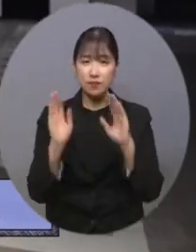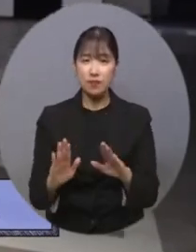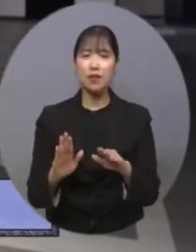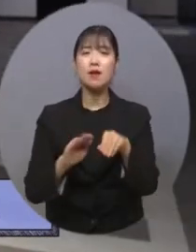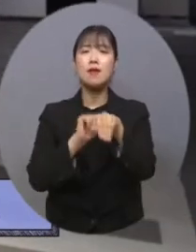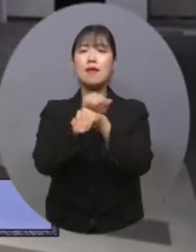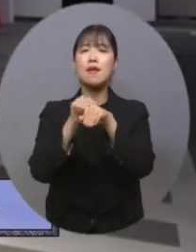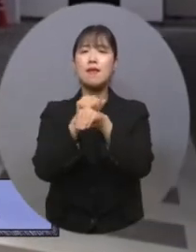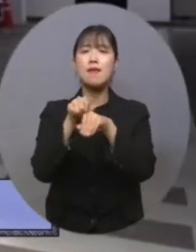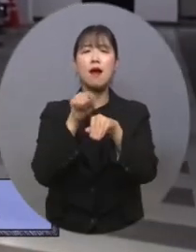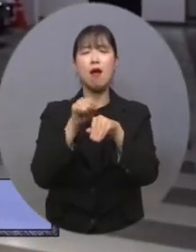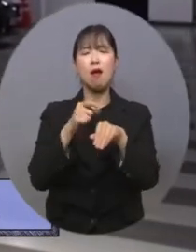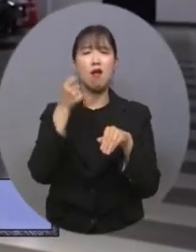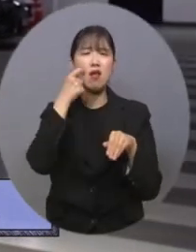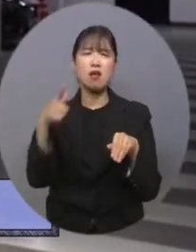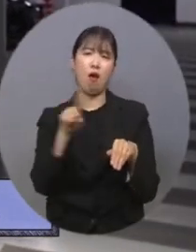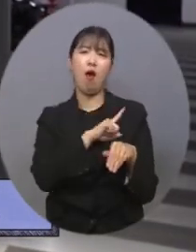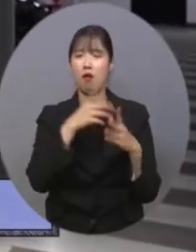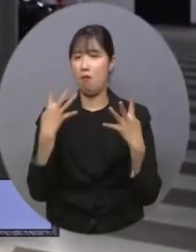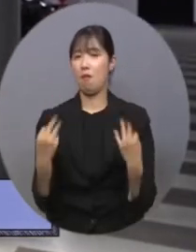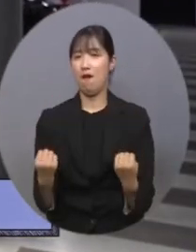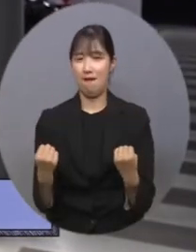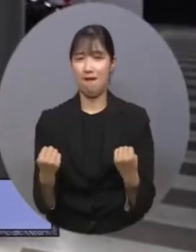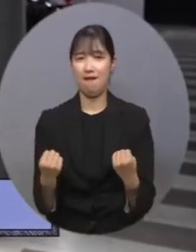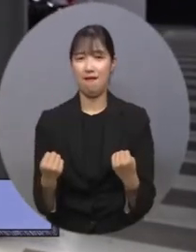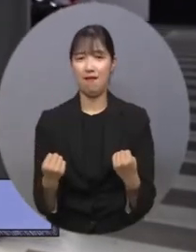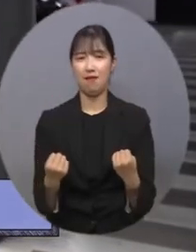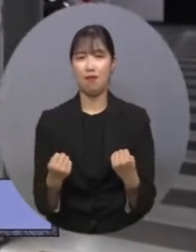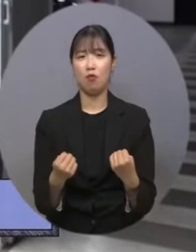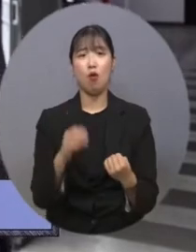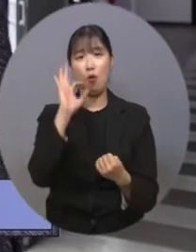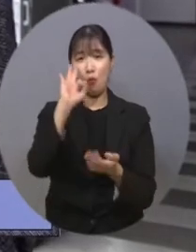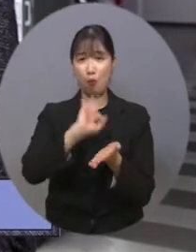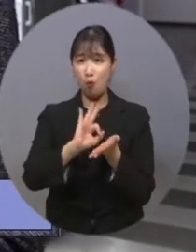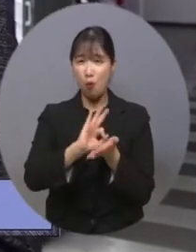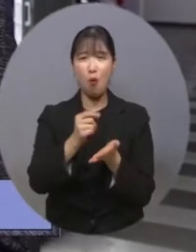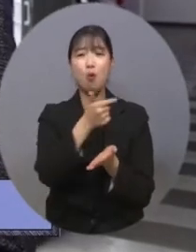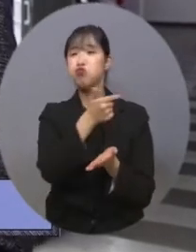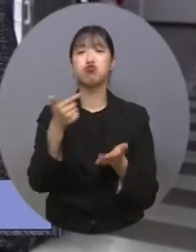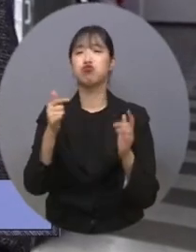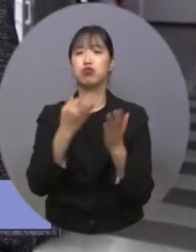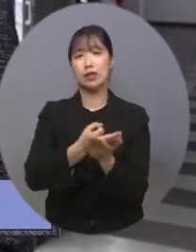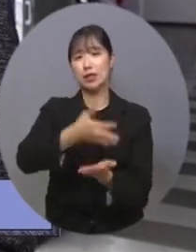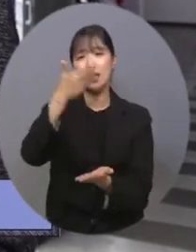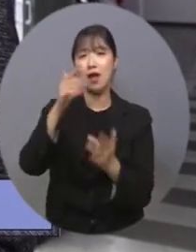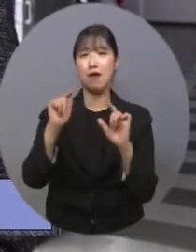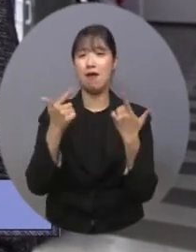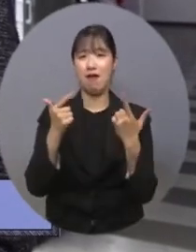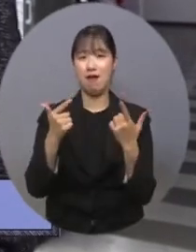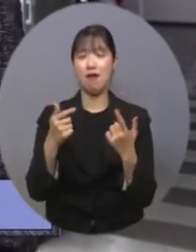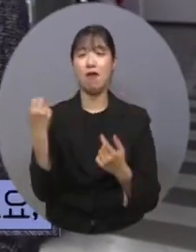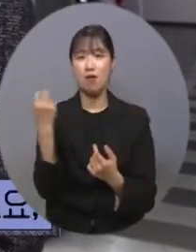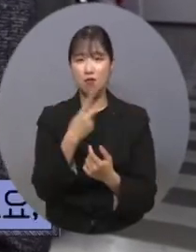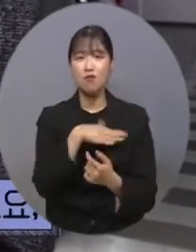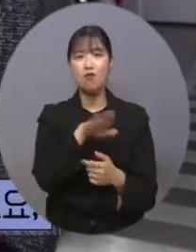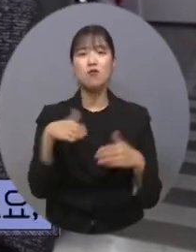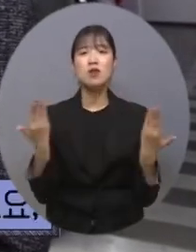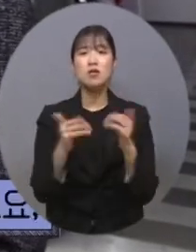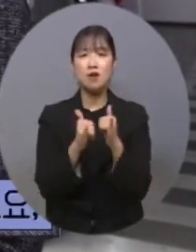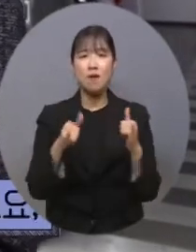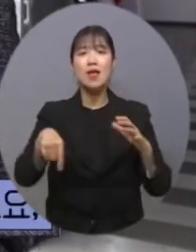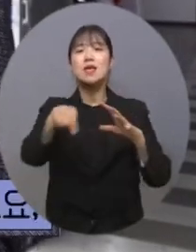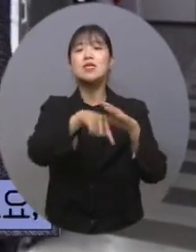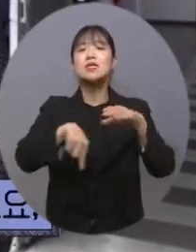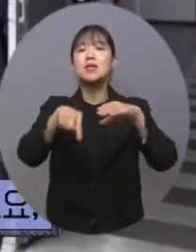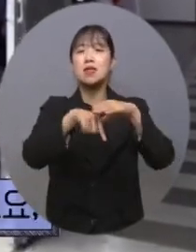세차 서비스가 가장 인기가 많은 서비스입니다. 뭐 비용도 높지도 않고 그 다음에 또 우리 직원들이 실내